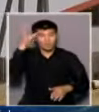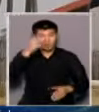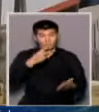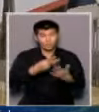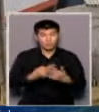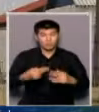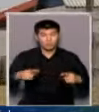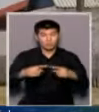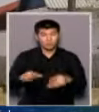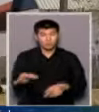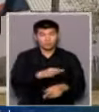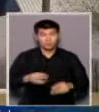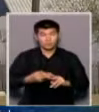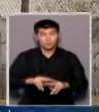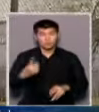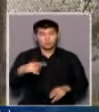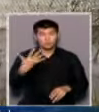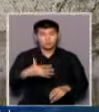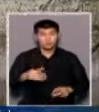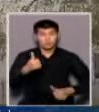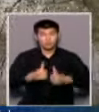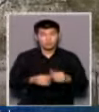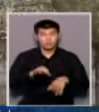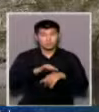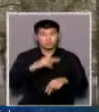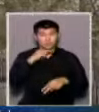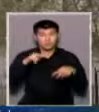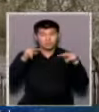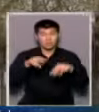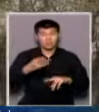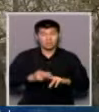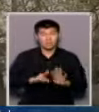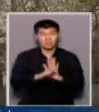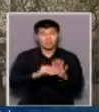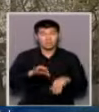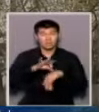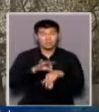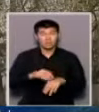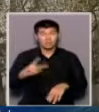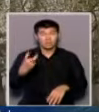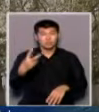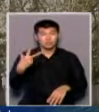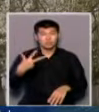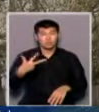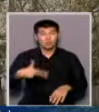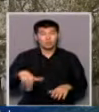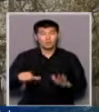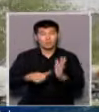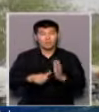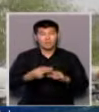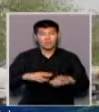көрсететін науқанды облыс бойынша 150-ге жуық байқаушы жіті назарда ұстайды. Сайлауды ұйымдастыруға 236 учаскелік